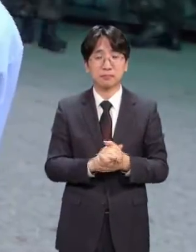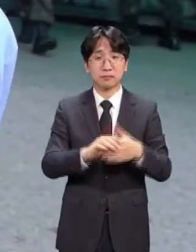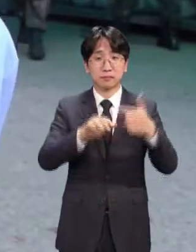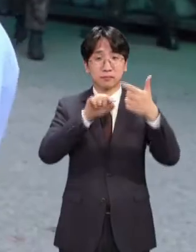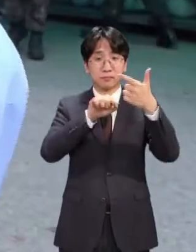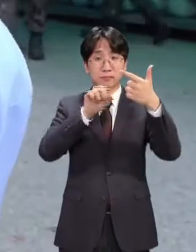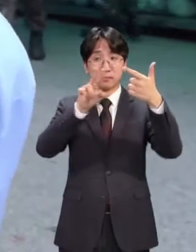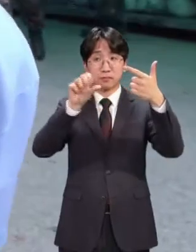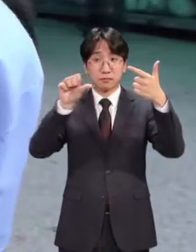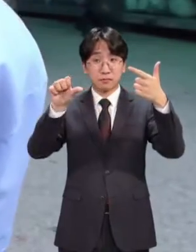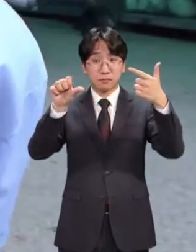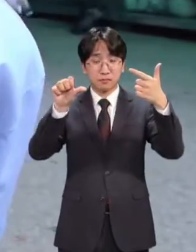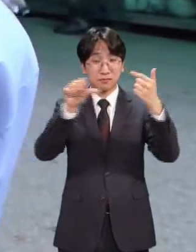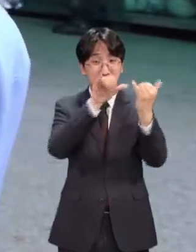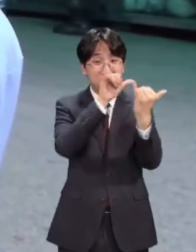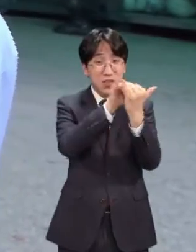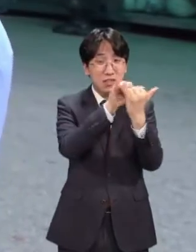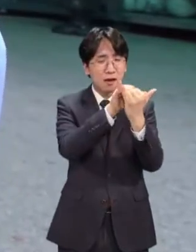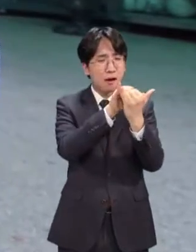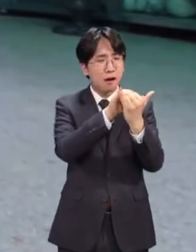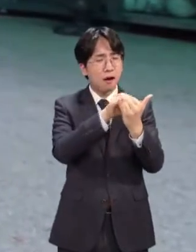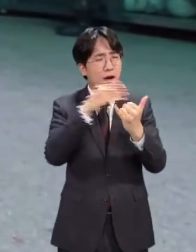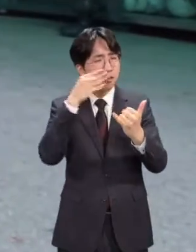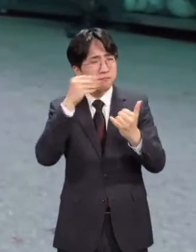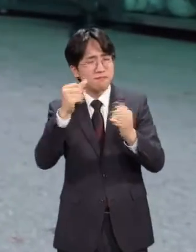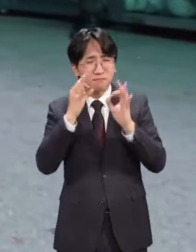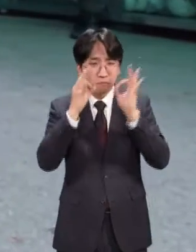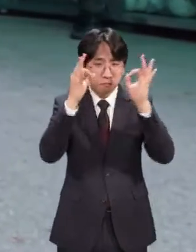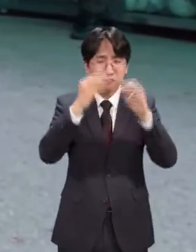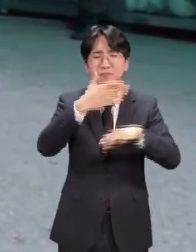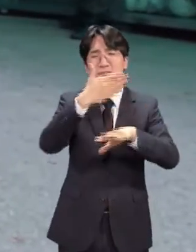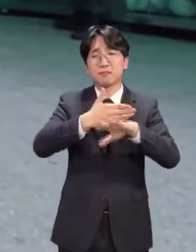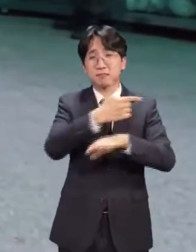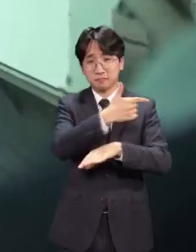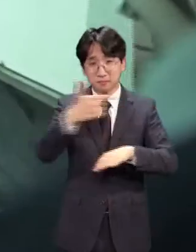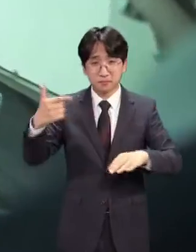6.25 전쟁 잘 싸워줘서 감사합니다.